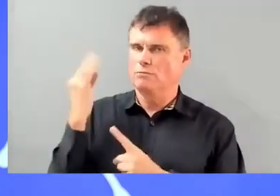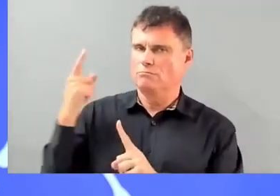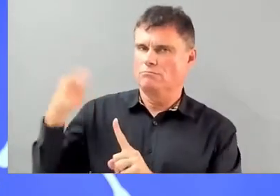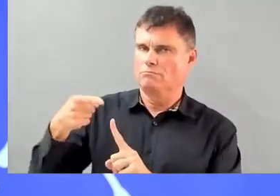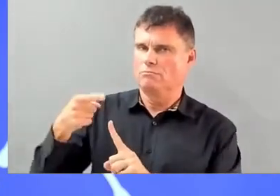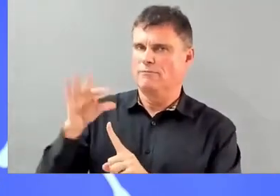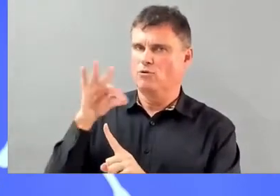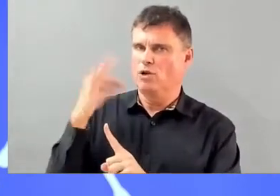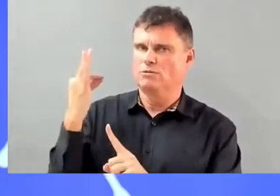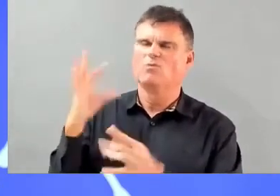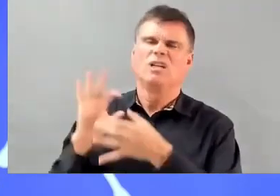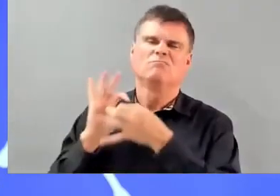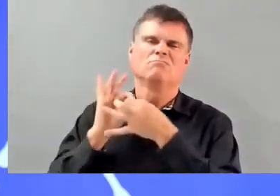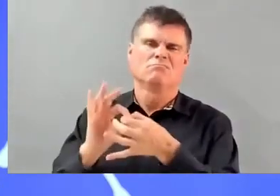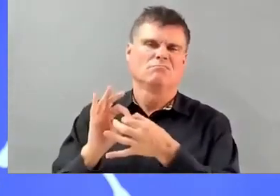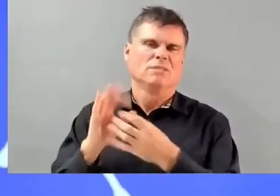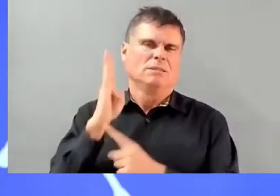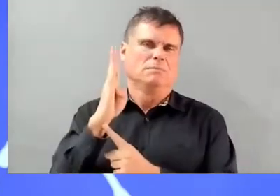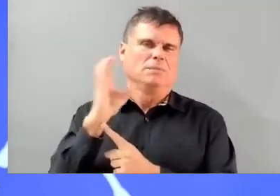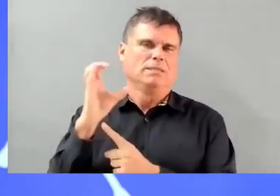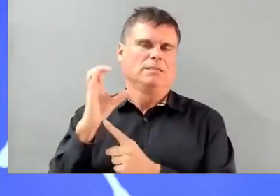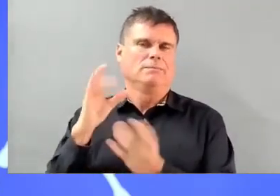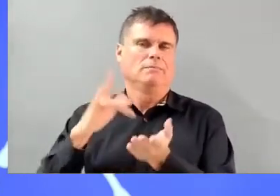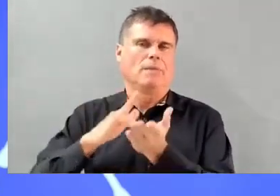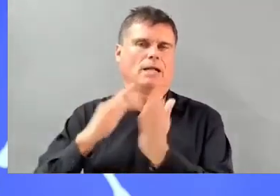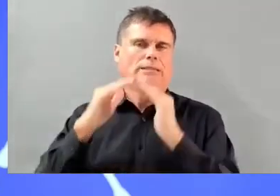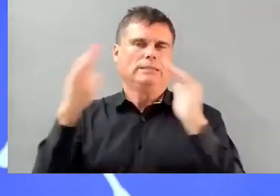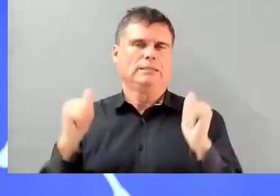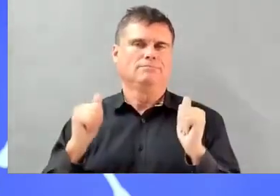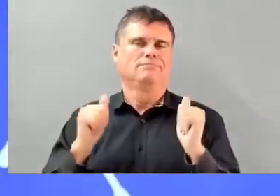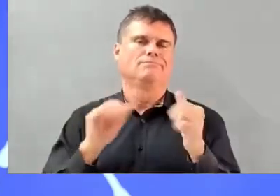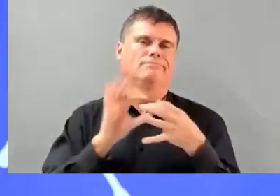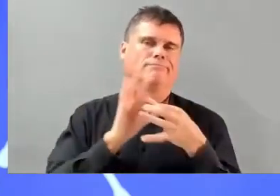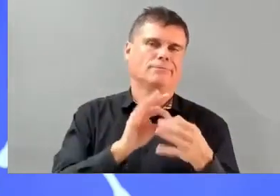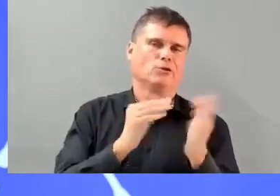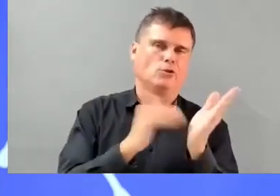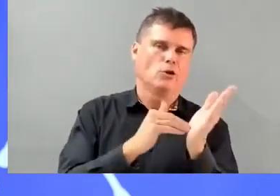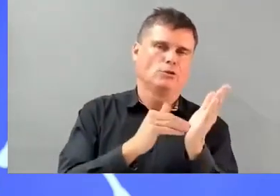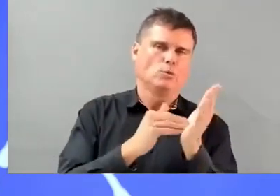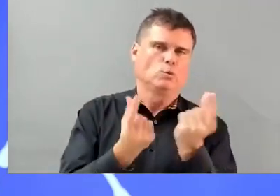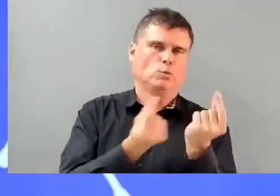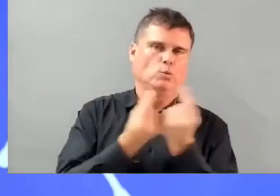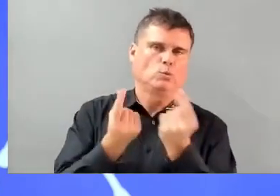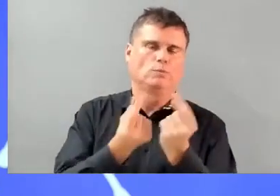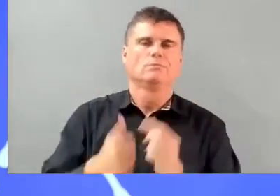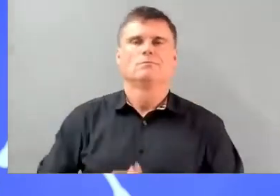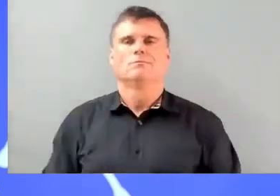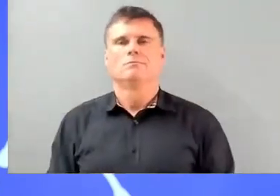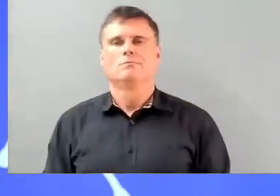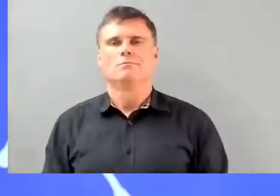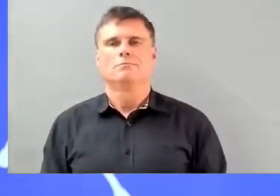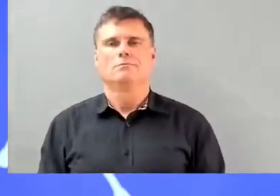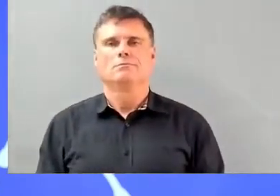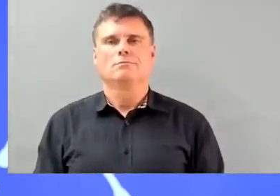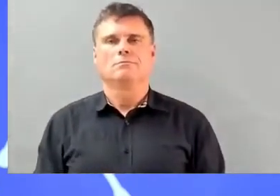pour l'avenir. Et ces changements d'aujourd'hui vont nous aider beaucoup à faire cela.